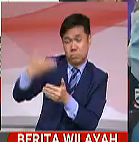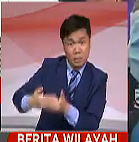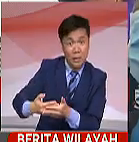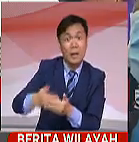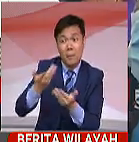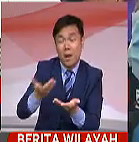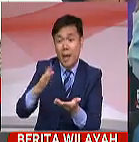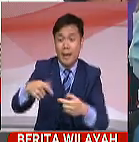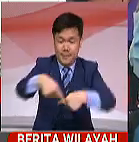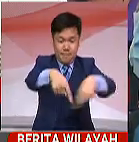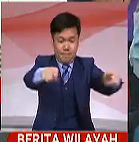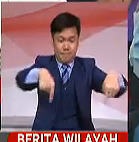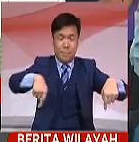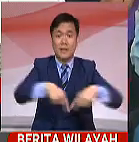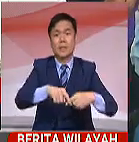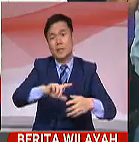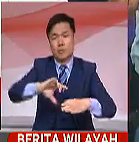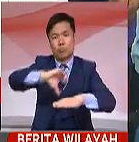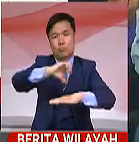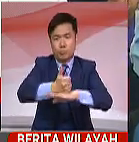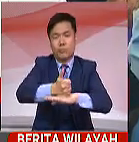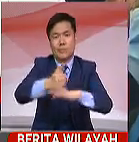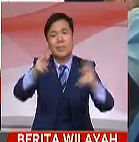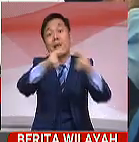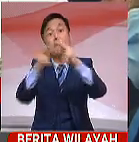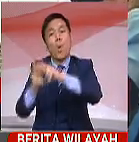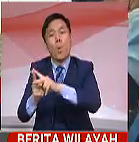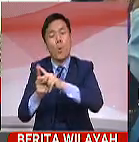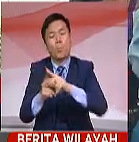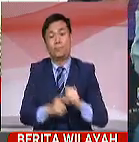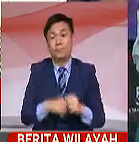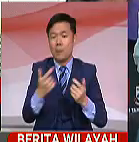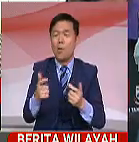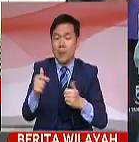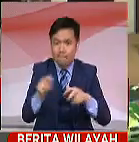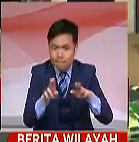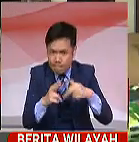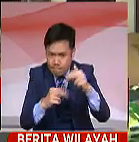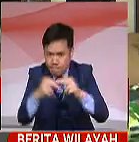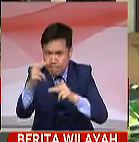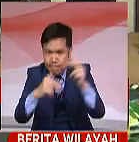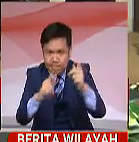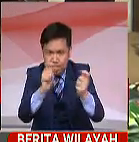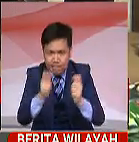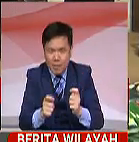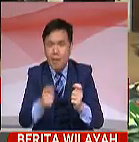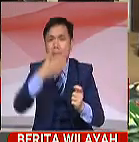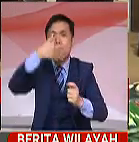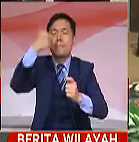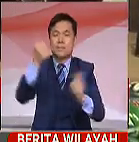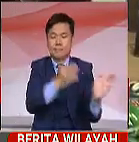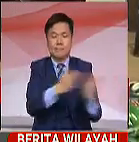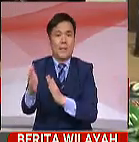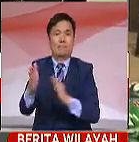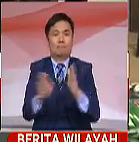dapat kita gezetkan sebagai kampung dan seterusnya dapat kita bangunkan dengan lebih teratur dan lebih baik. Andi berkata demikian kepada